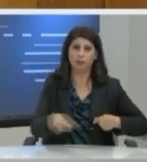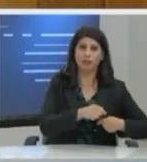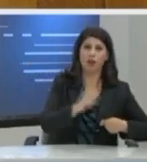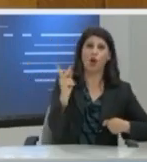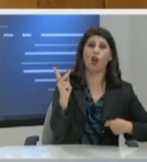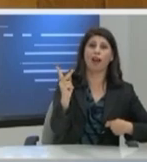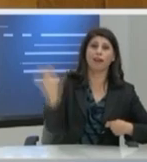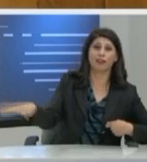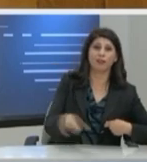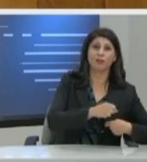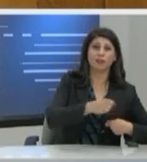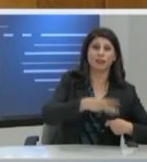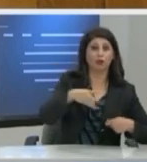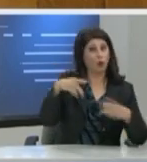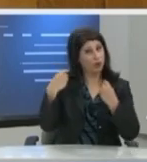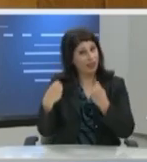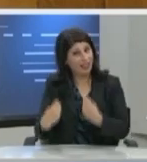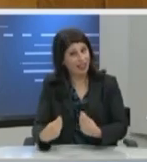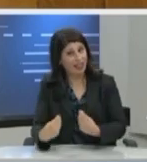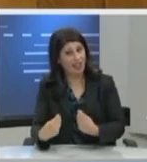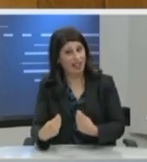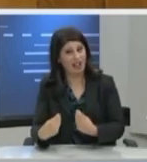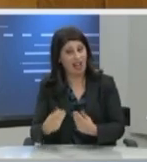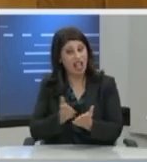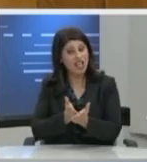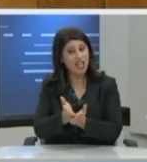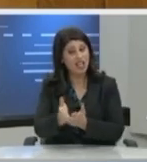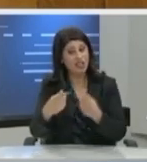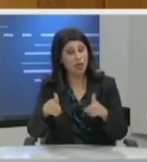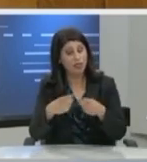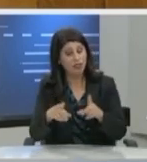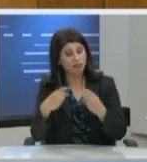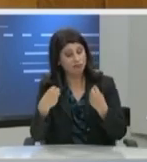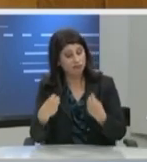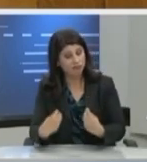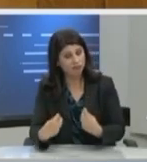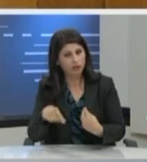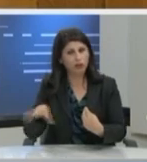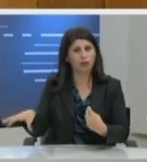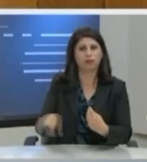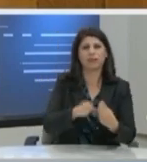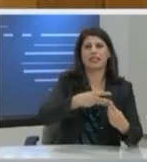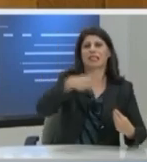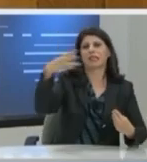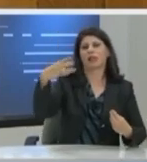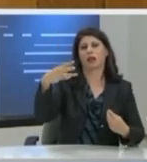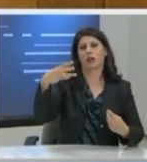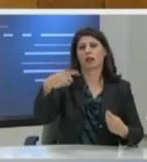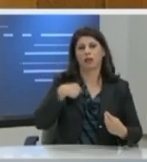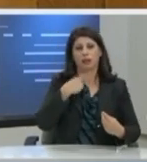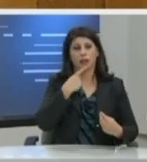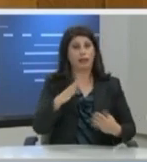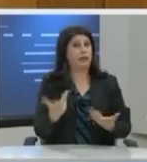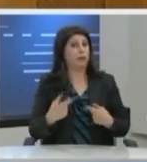Τώρα τον Κόκαλη ήταν τόσο καλά τα διδάγματα τα ηθικά. Και λένε πολλοί από εσάς, γιατί